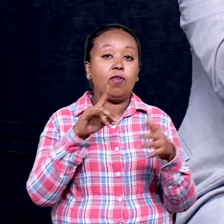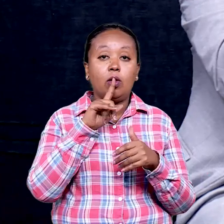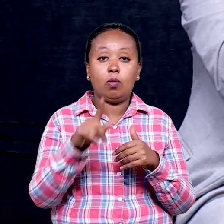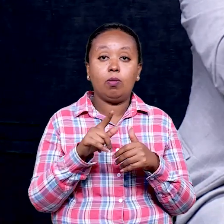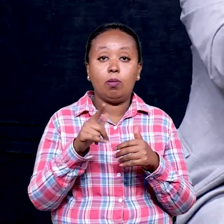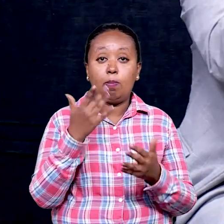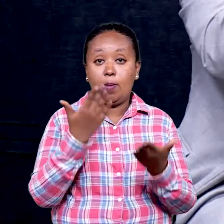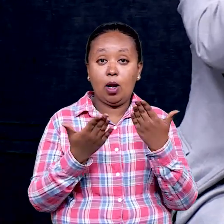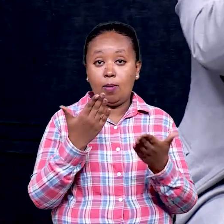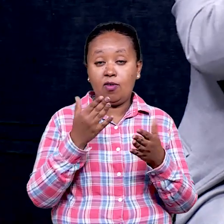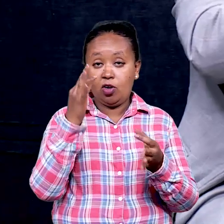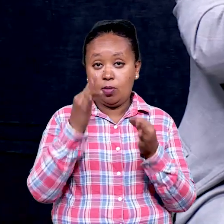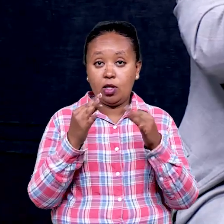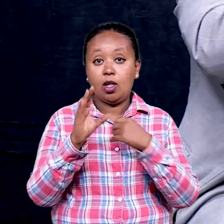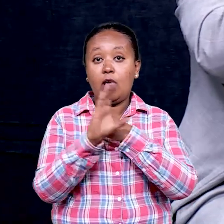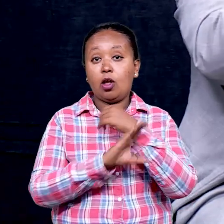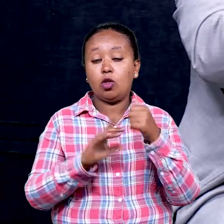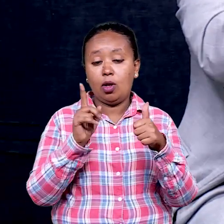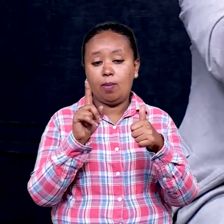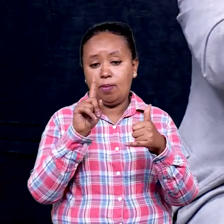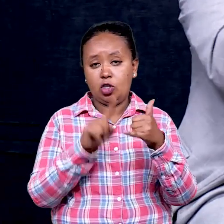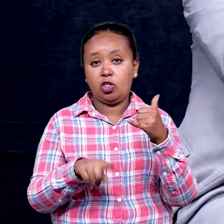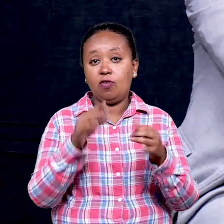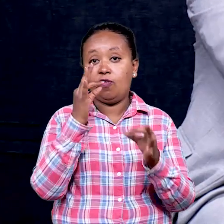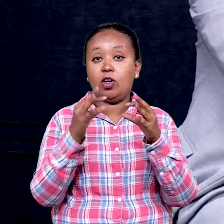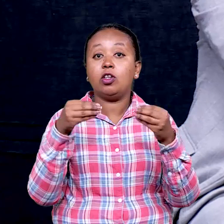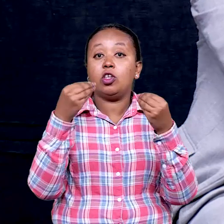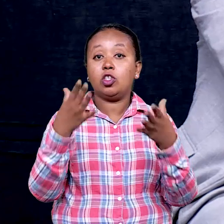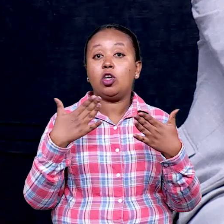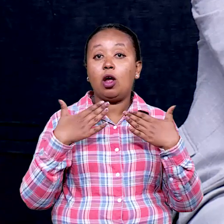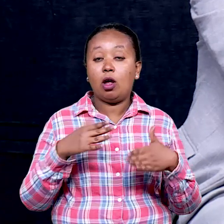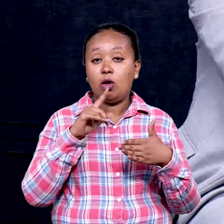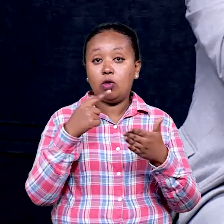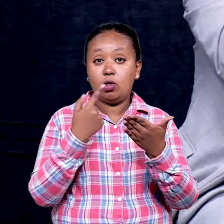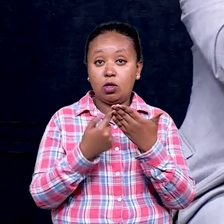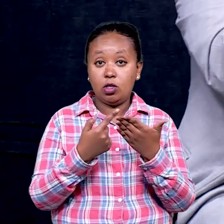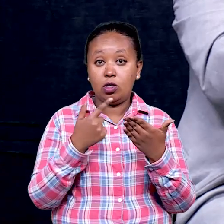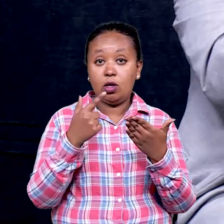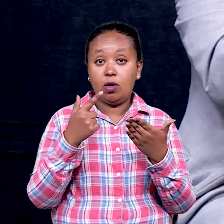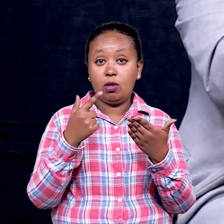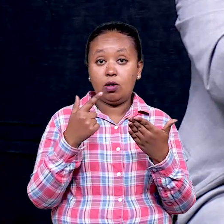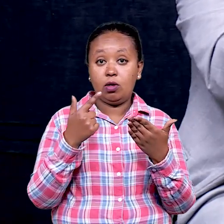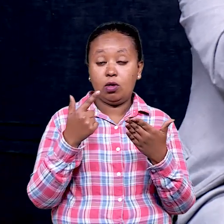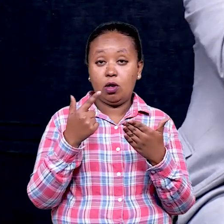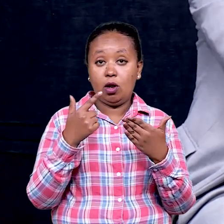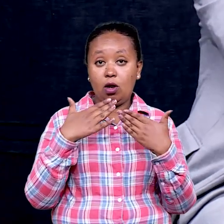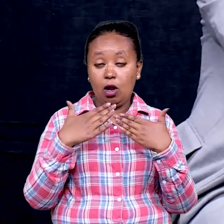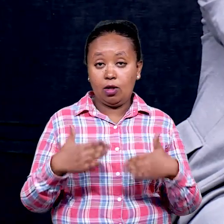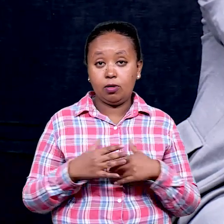ነው። ምክንያቱም ፍርድ ቤት የሀገሪቱ የመጨረሻው የፍርድ ሰጭ አካል ነው። ስለዚህ እነዚህ